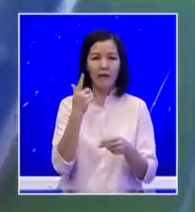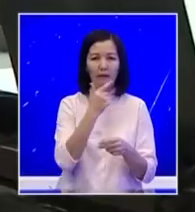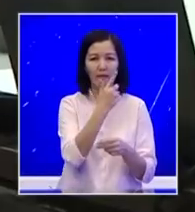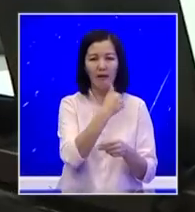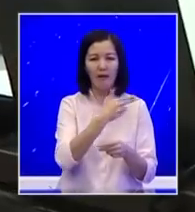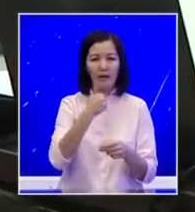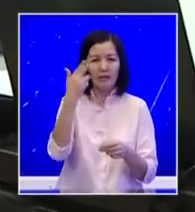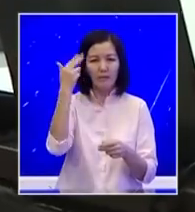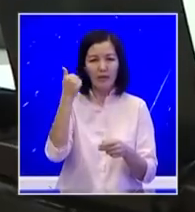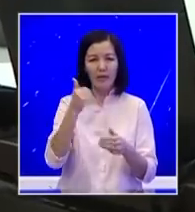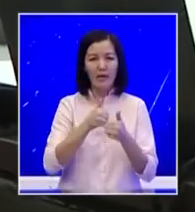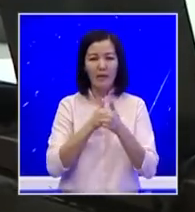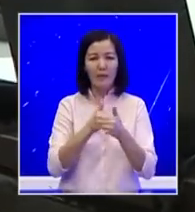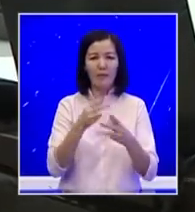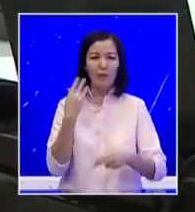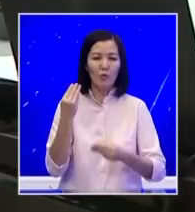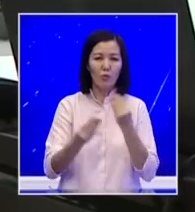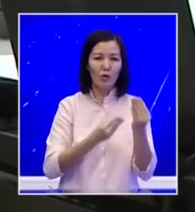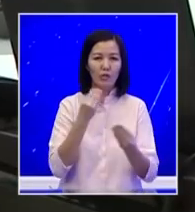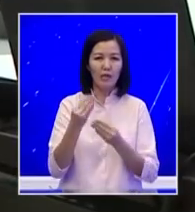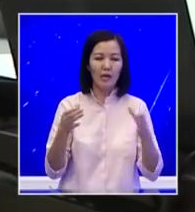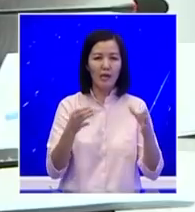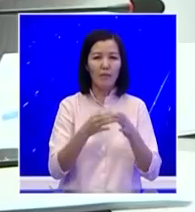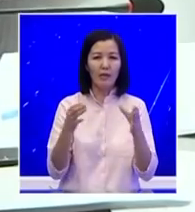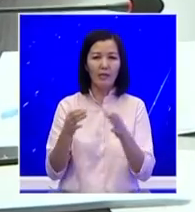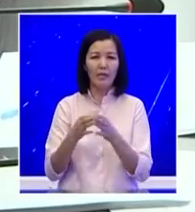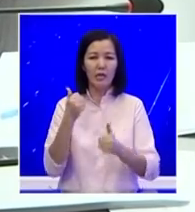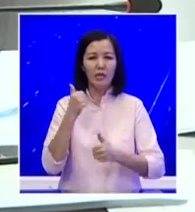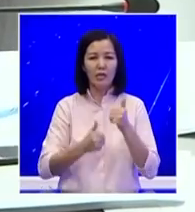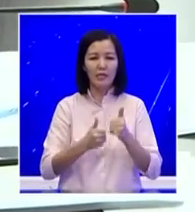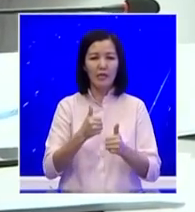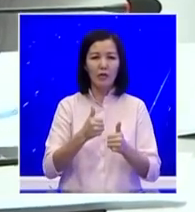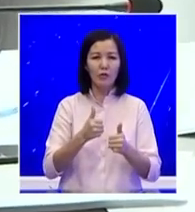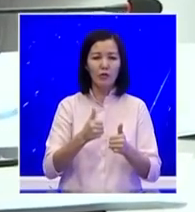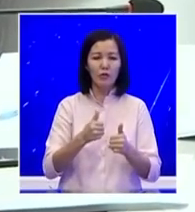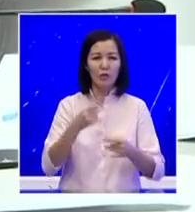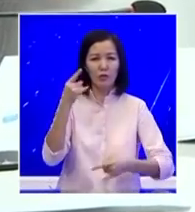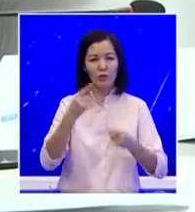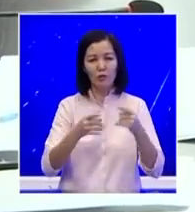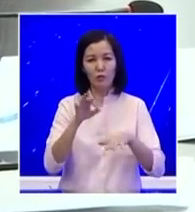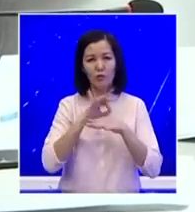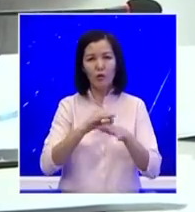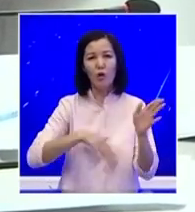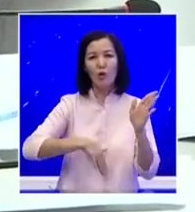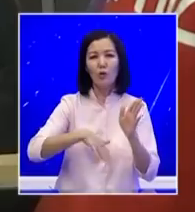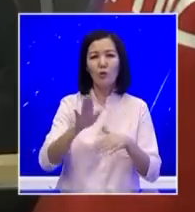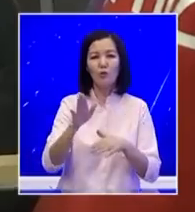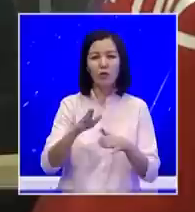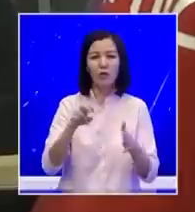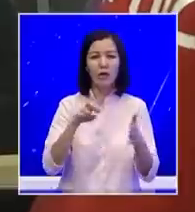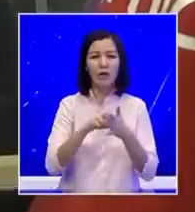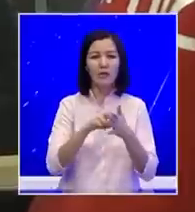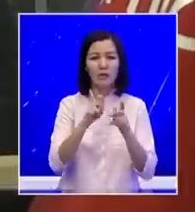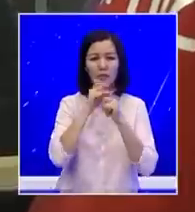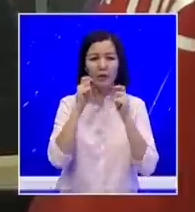Италия, Испания премьер лигасында өнер көрсететін командалармен виртуалды жарысқа түсті. Үздік шыққандар арнайы мақтау